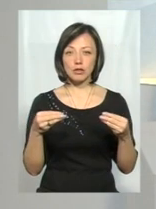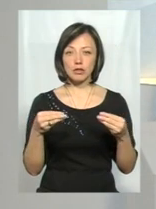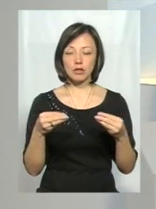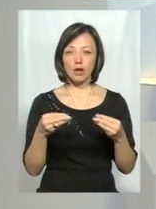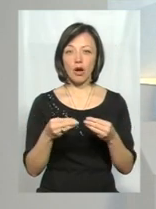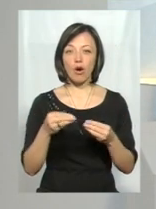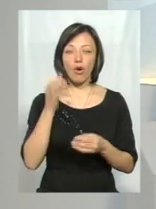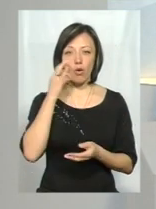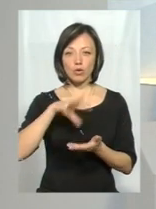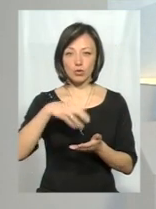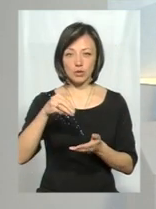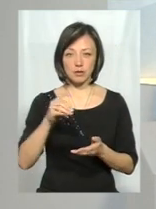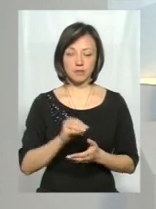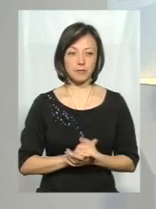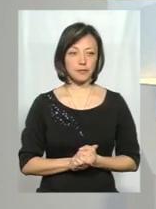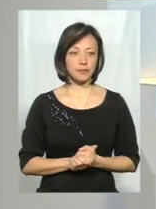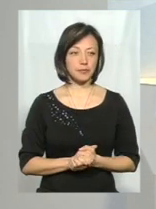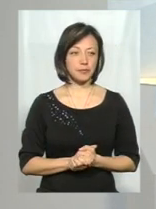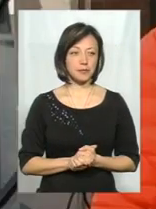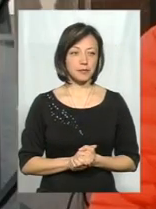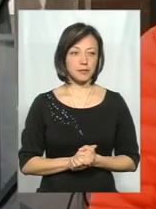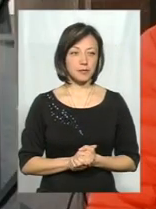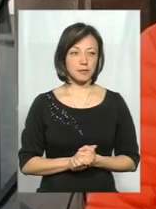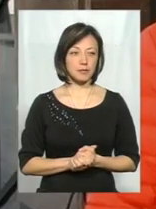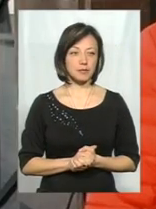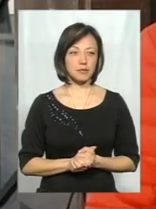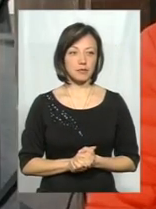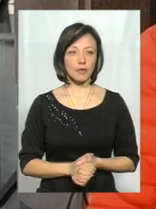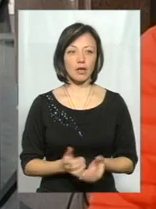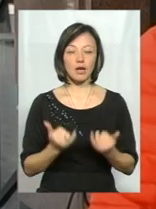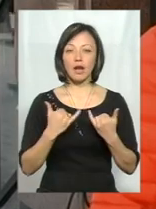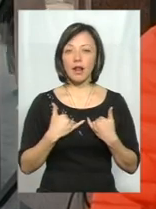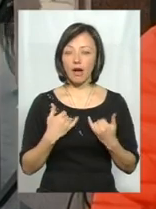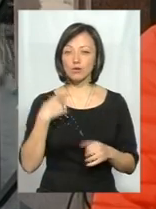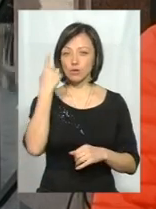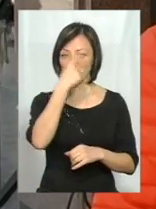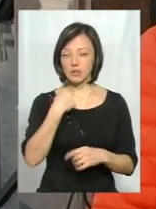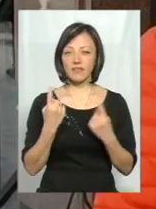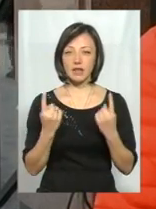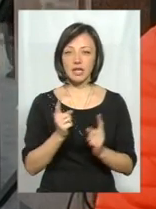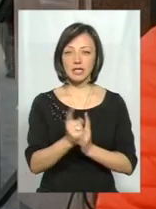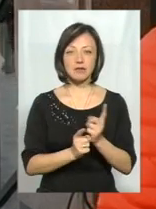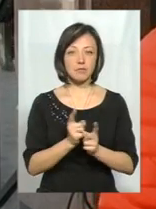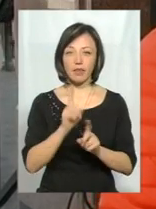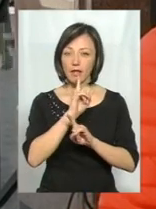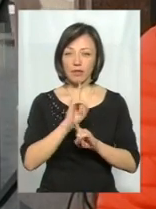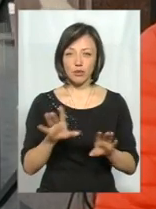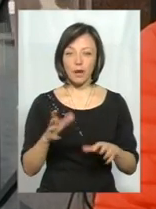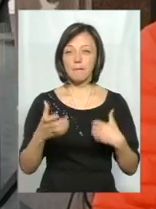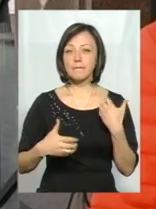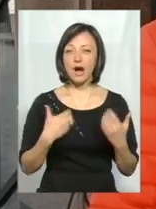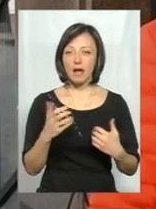мережі буличних кондитерських Олени Білявець. Давайте послухаємо. Для нас особисто великих змін не відбудеться, і